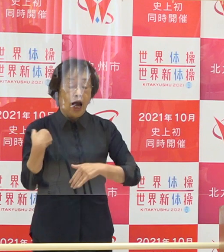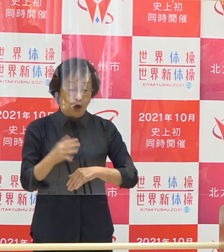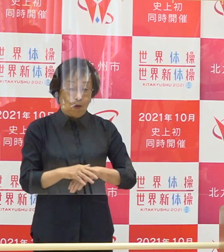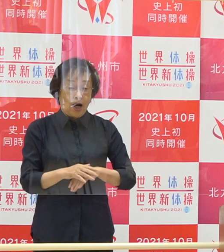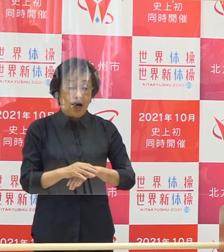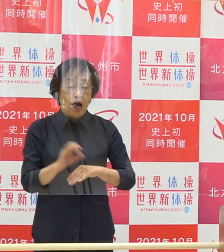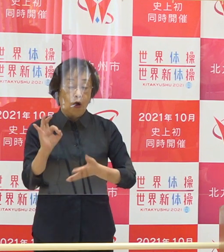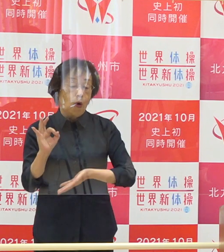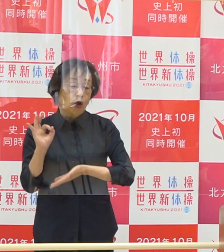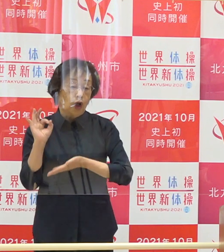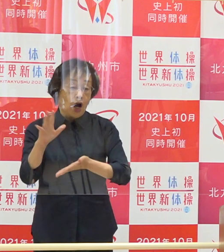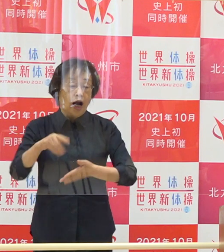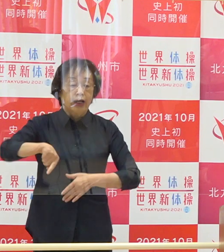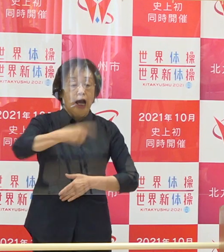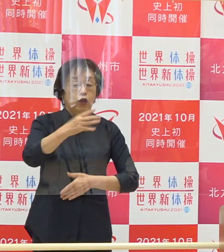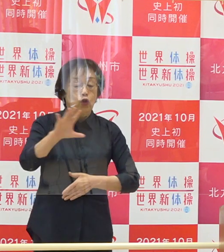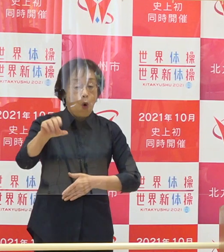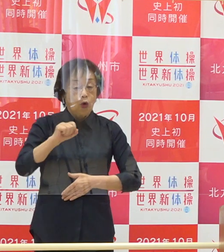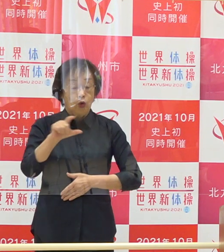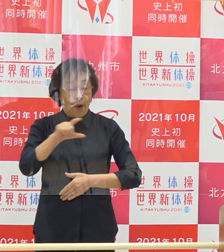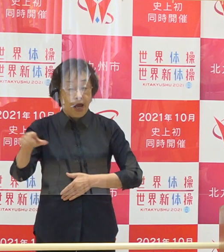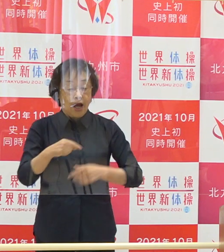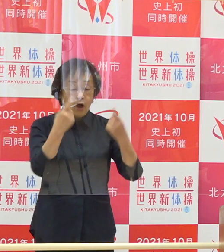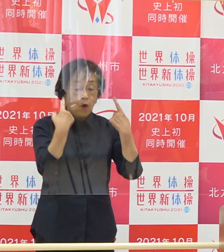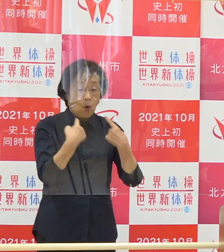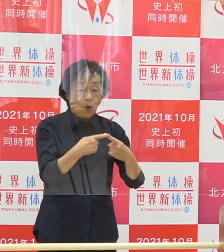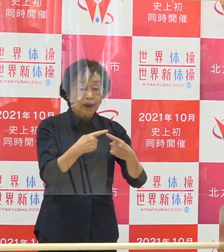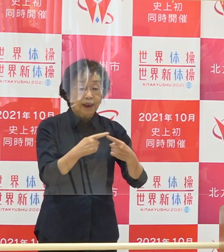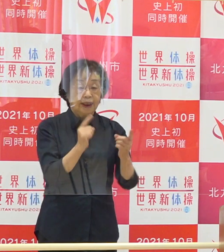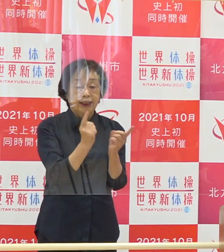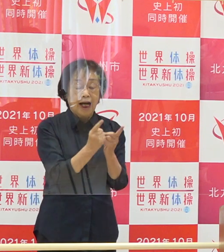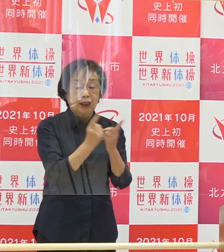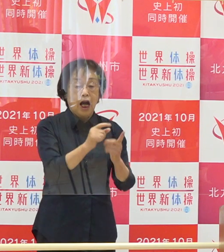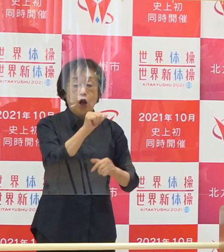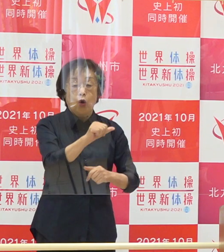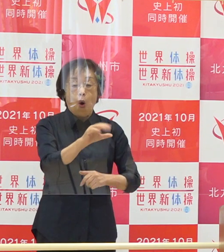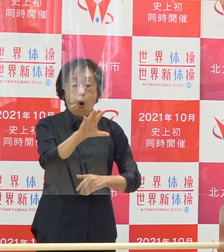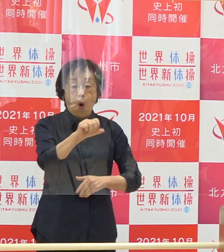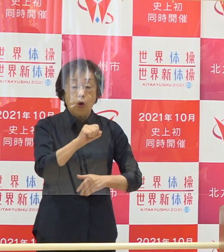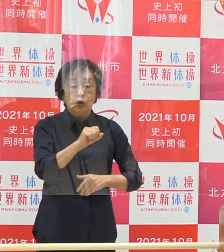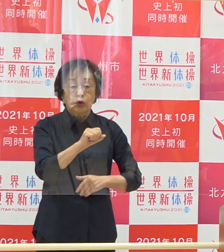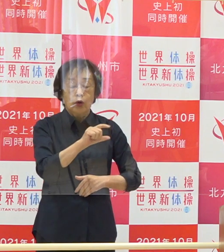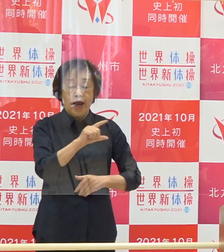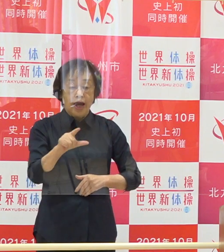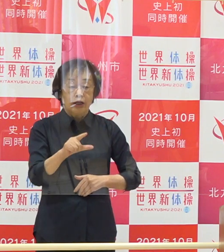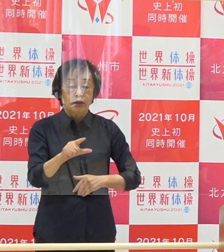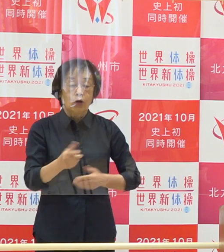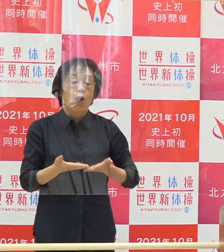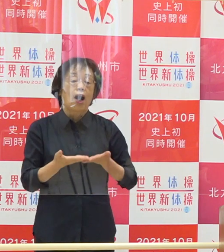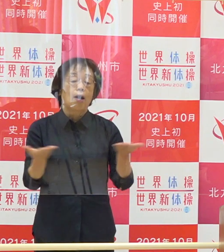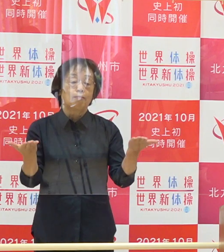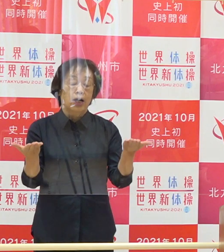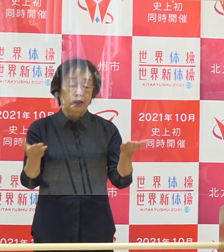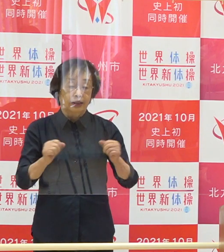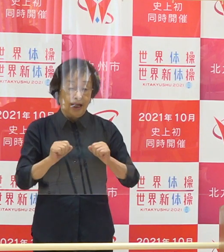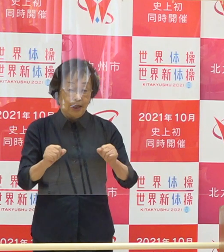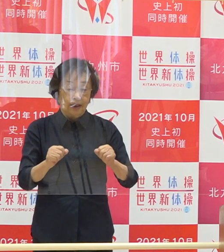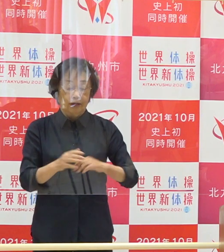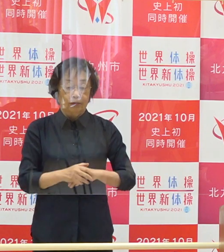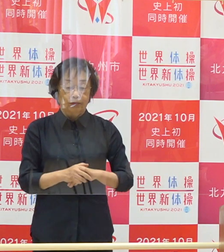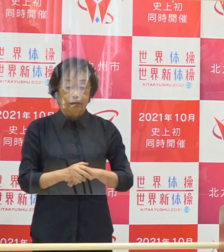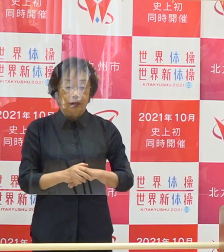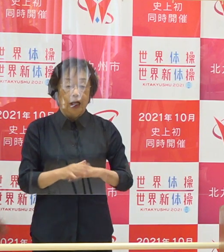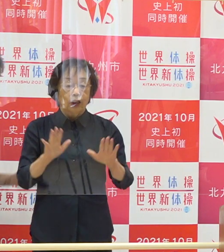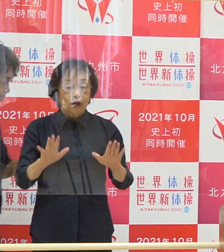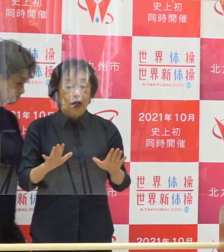家向けには100億円、個人投資家向けには5億円を販売いたしました。機関投資